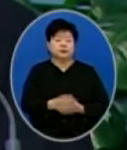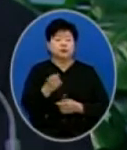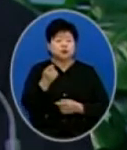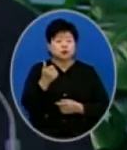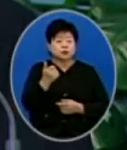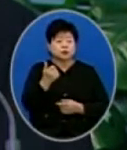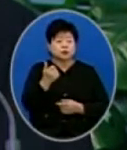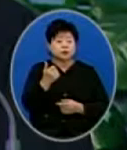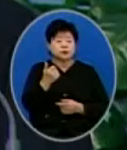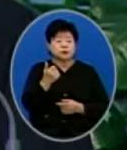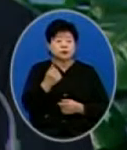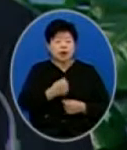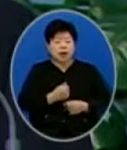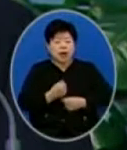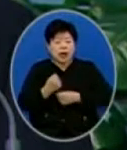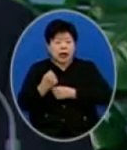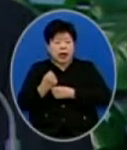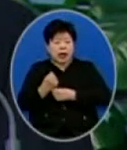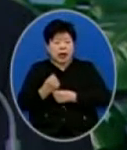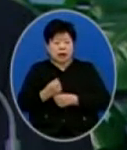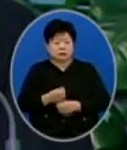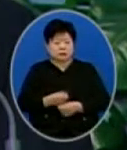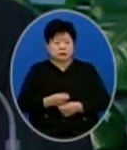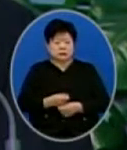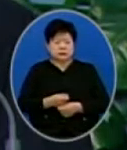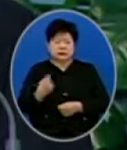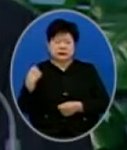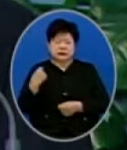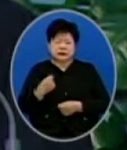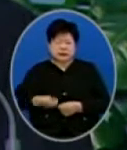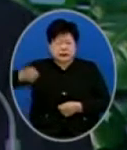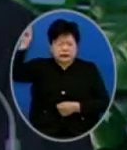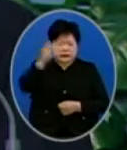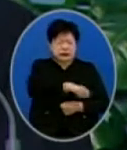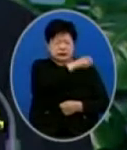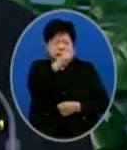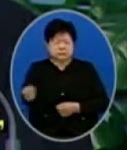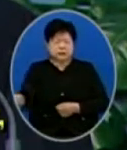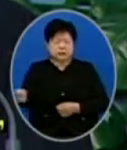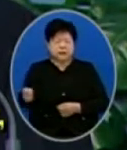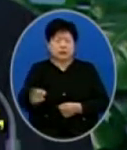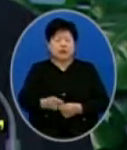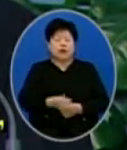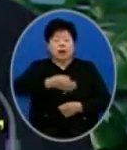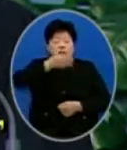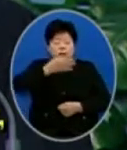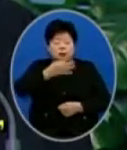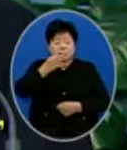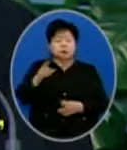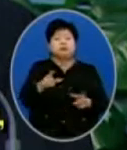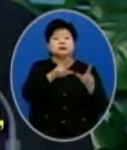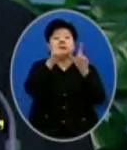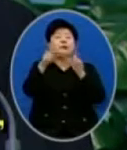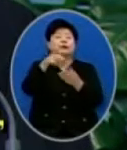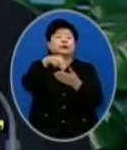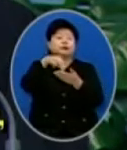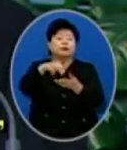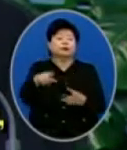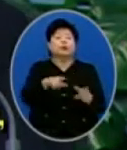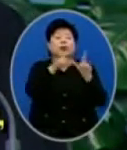조금만 게으름 폈다가는 등의 채찍이 떨어지고 그런 힘든 삶이었습니다